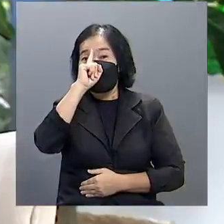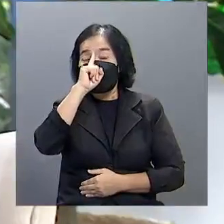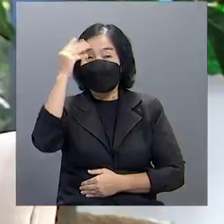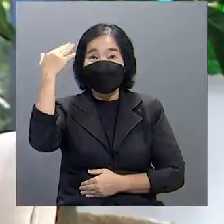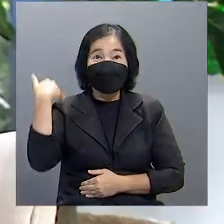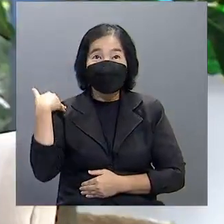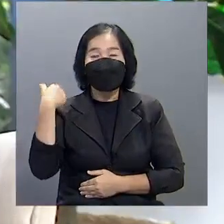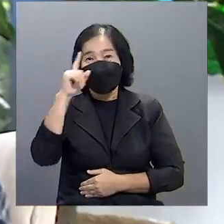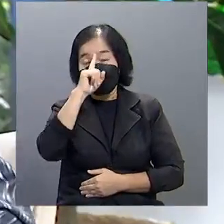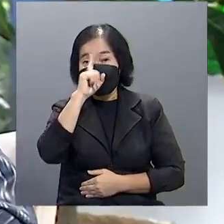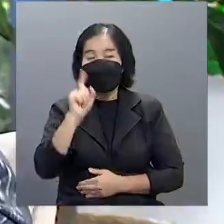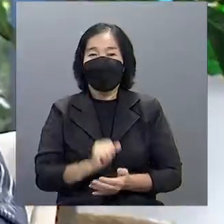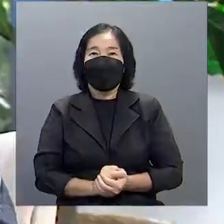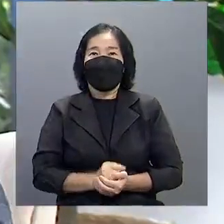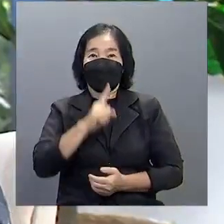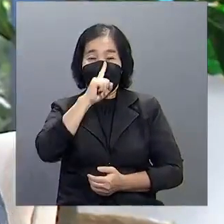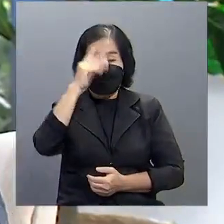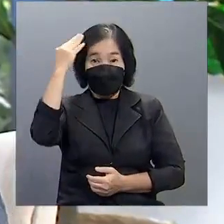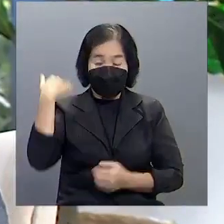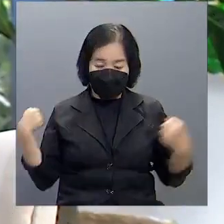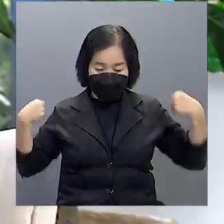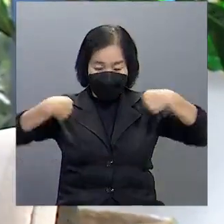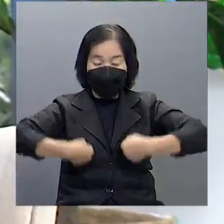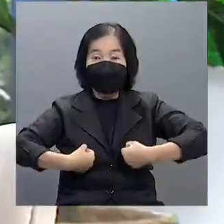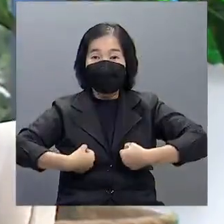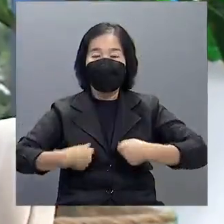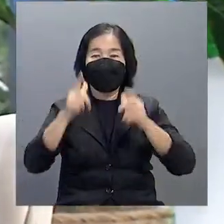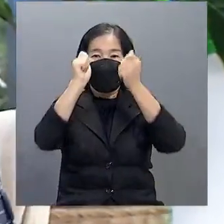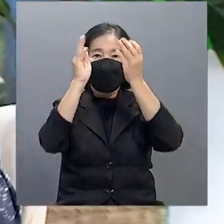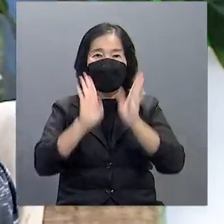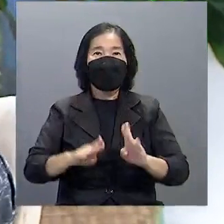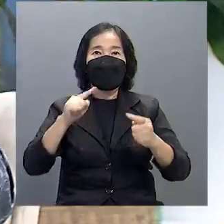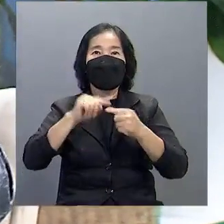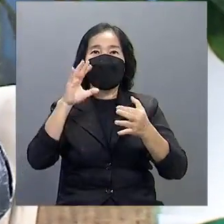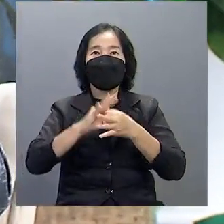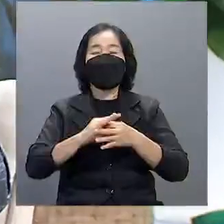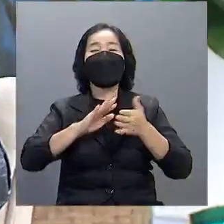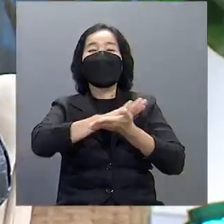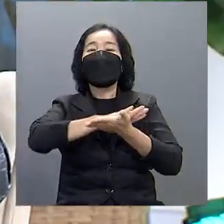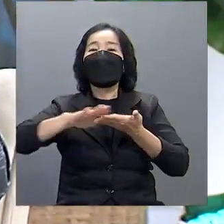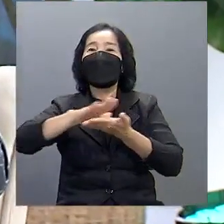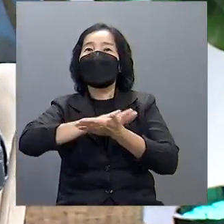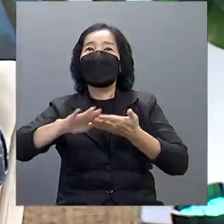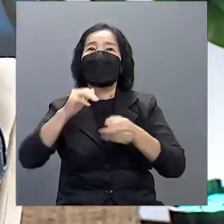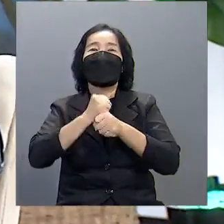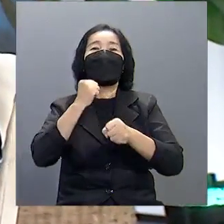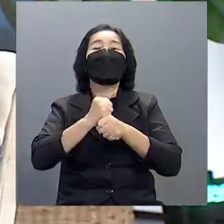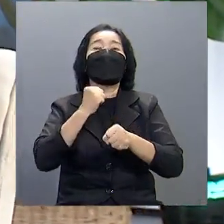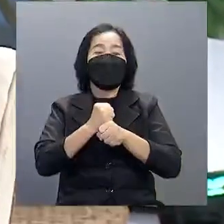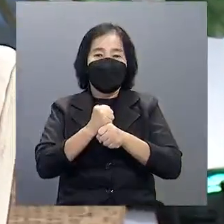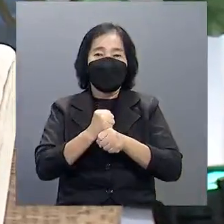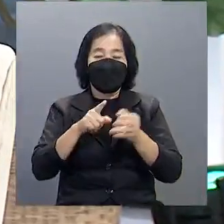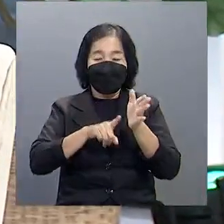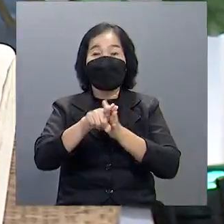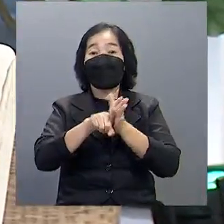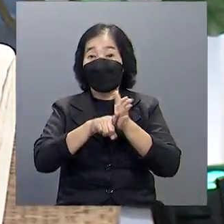สูตรของคุณยุ้ยนะครับเป็นสูตรออกแบบสื่อถึงความเรียบโก้ของผู้หญิงทำงานหนักอย่างมากซึ่งชุดเป็นผ้าไหมมัดหมี่ลวดลาย